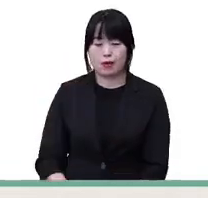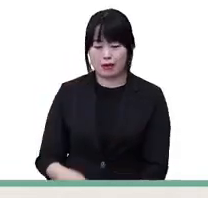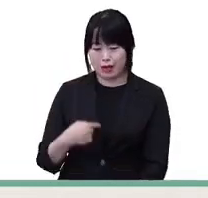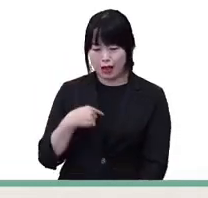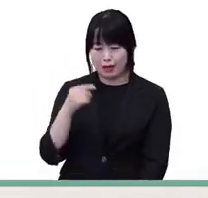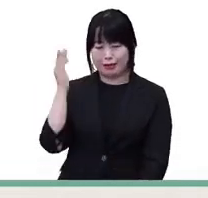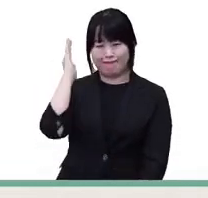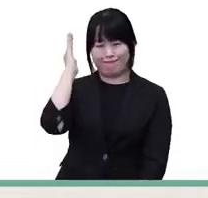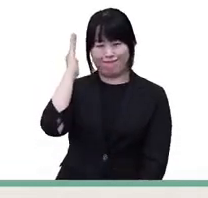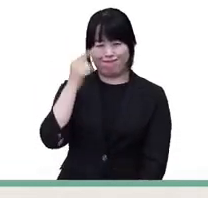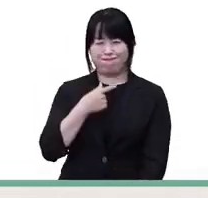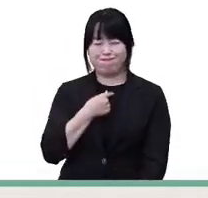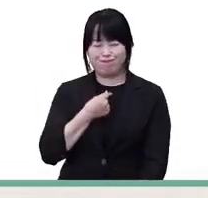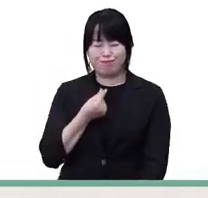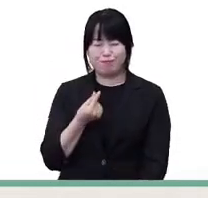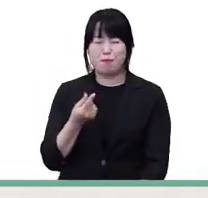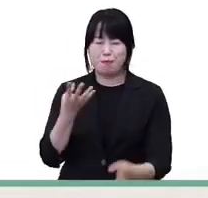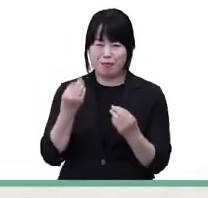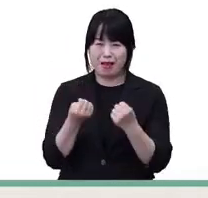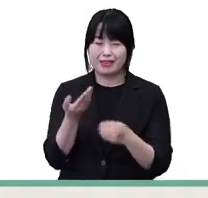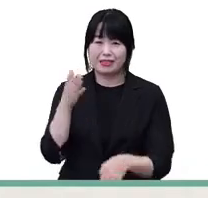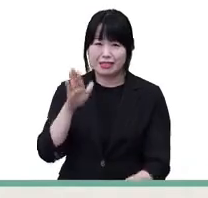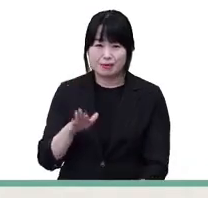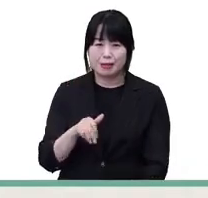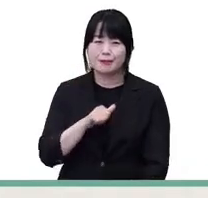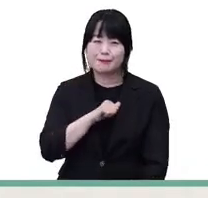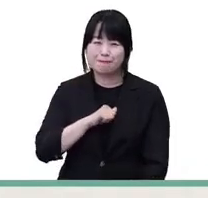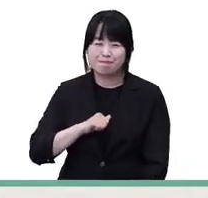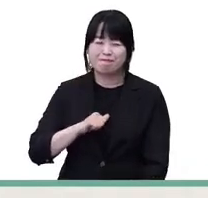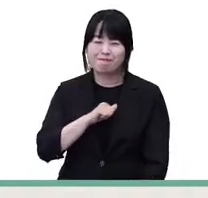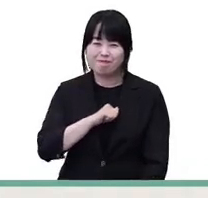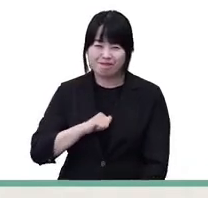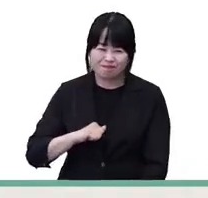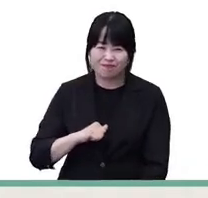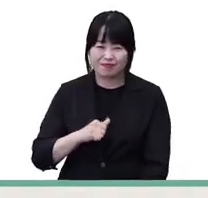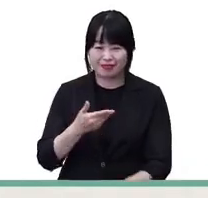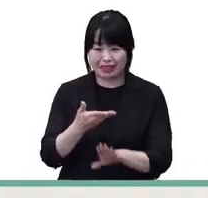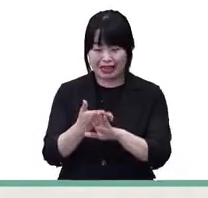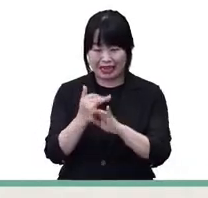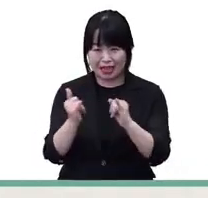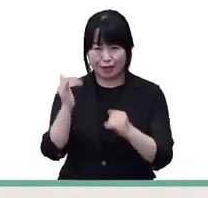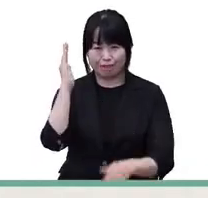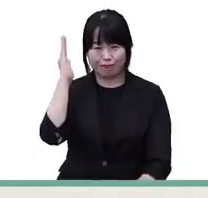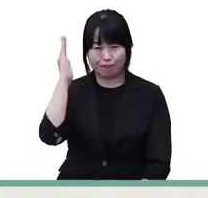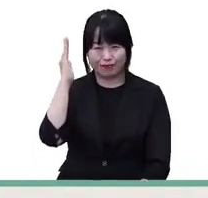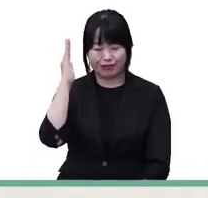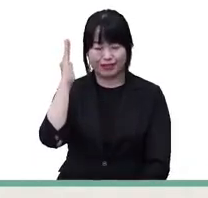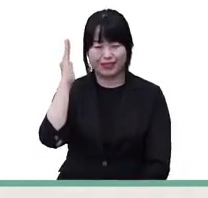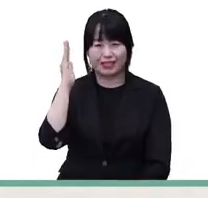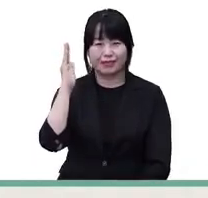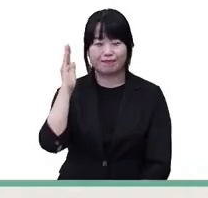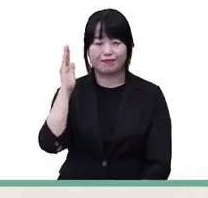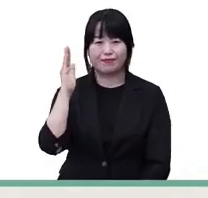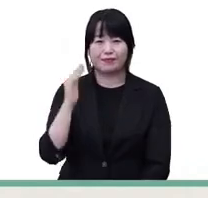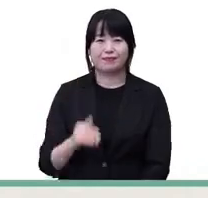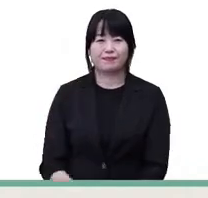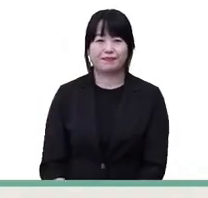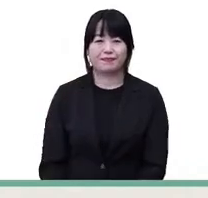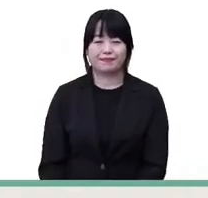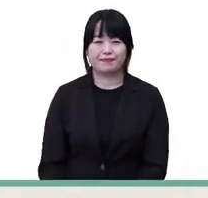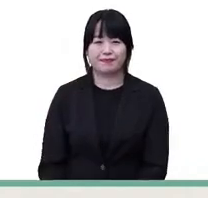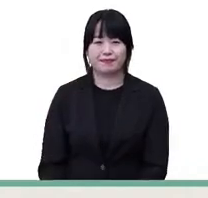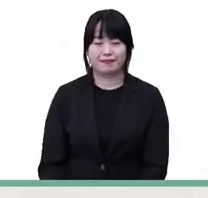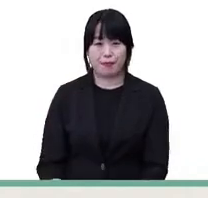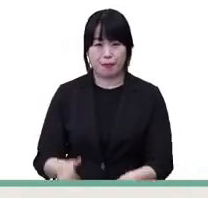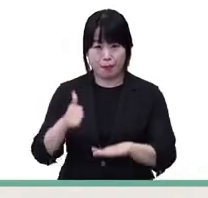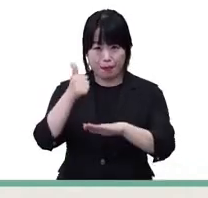많더라도 조금은 참아주시는 거. 그래서 상대방을 조금 더 많이 이야기할 수 있는 기회를 주시는 게 좋습니다. 그리고 이제